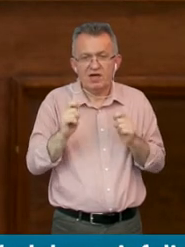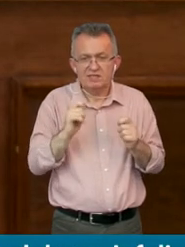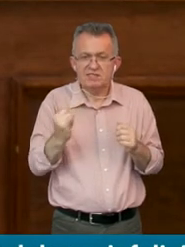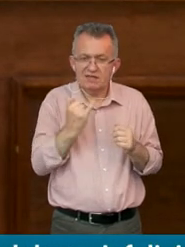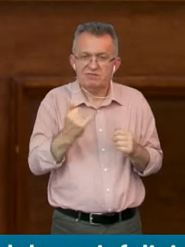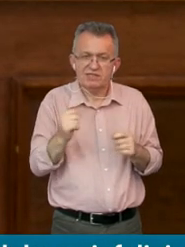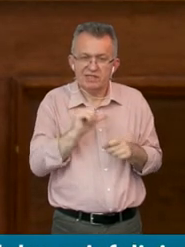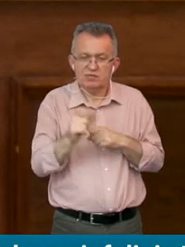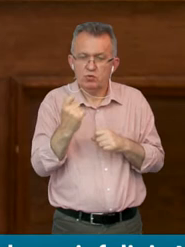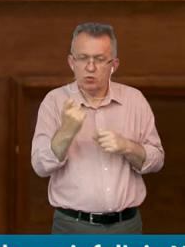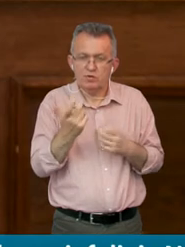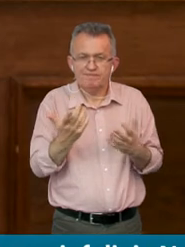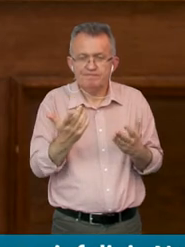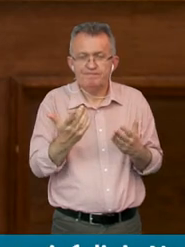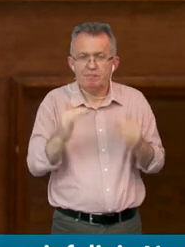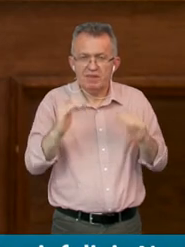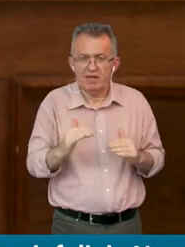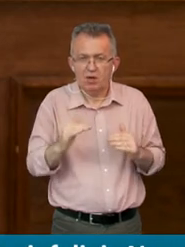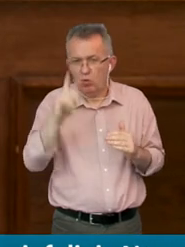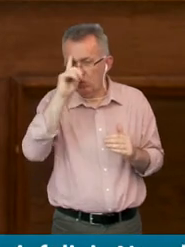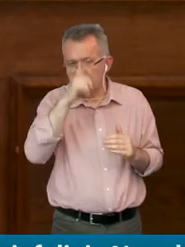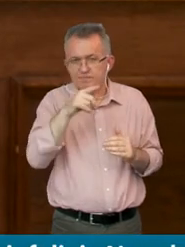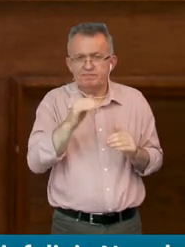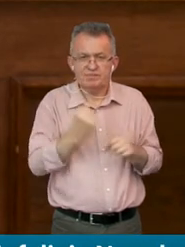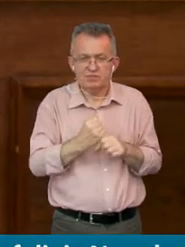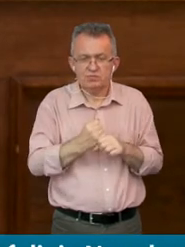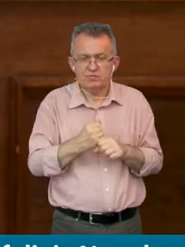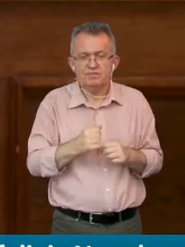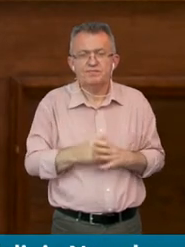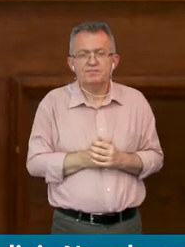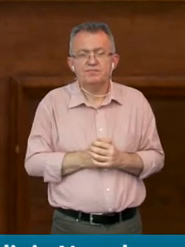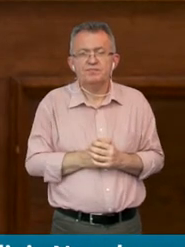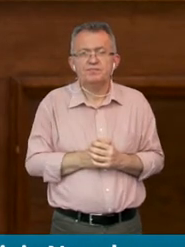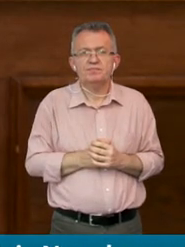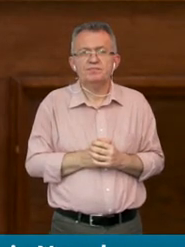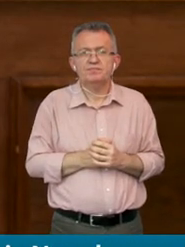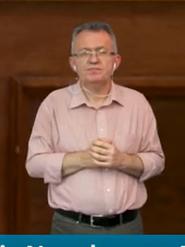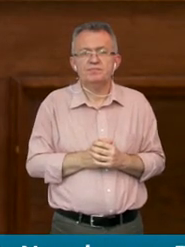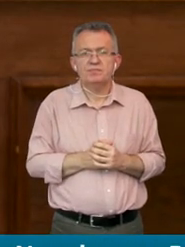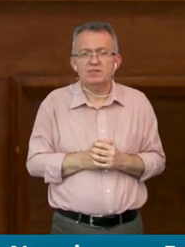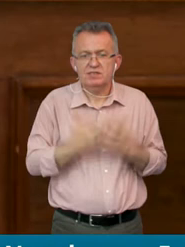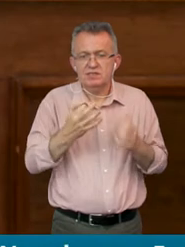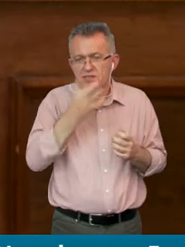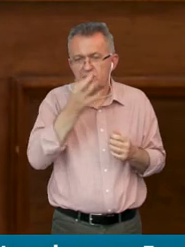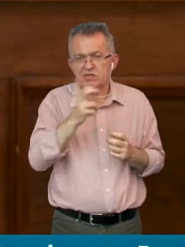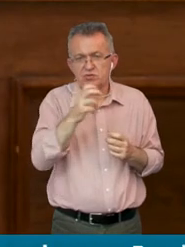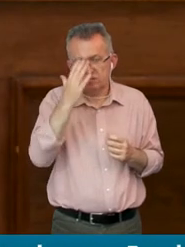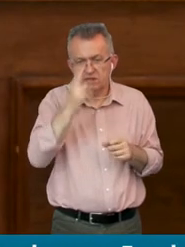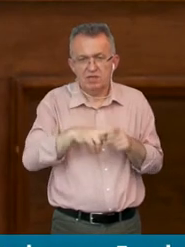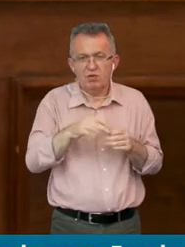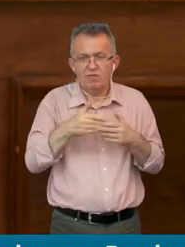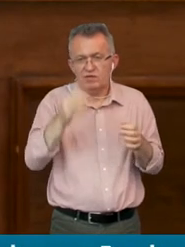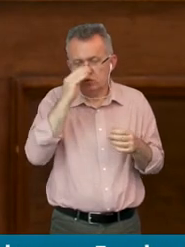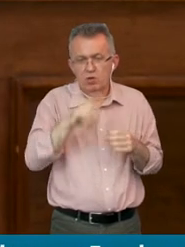jest troszeczkę z mniejszą liczbą miejsc dostępnych dla rodziców. Chciałbym zapytać, czy znany jest termin oddania nowej